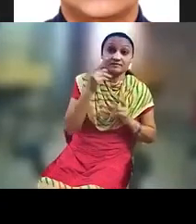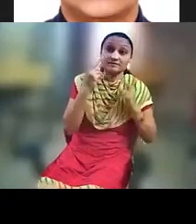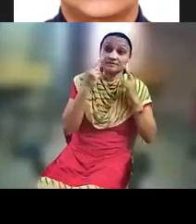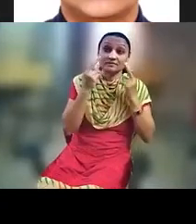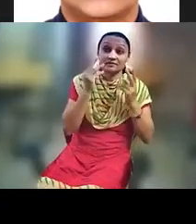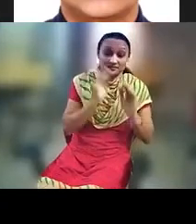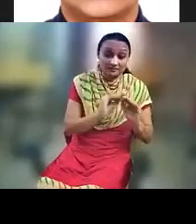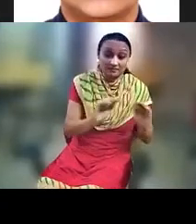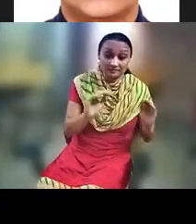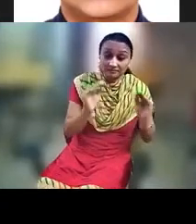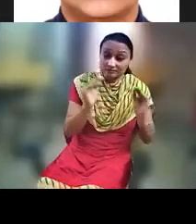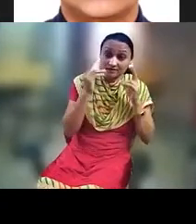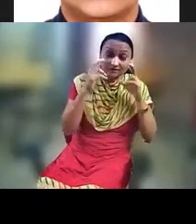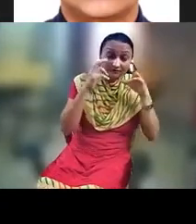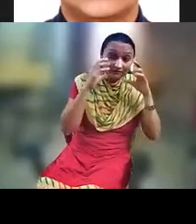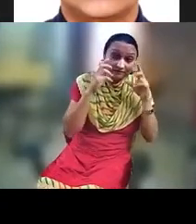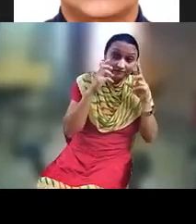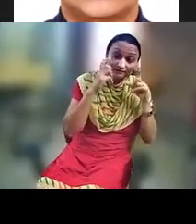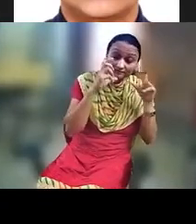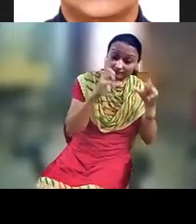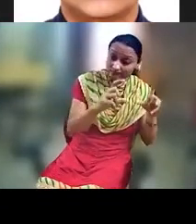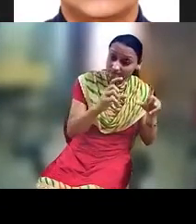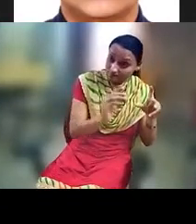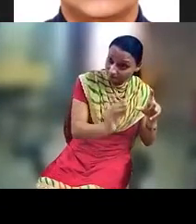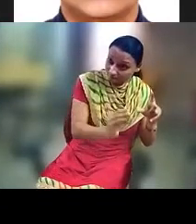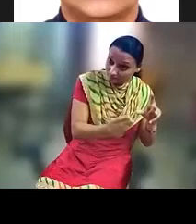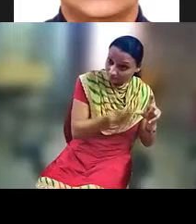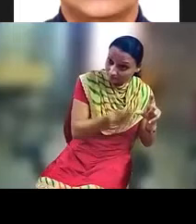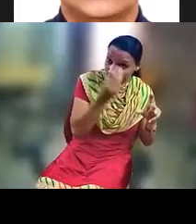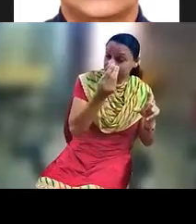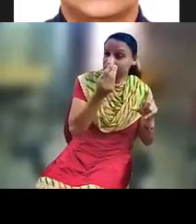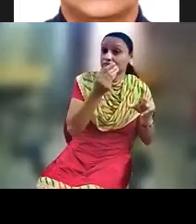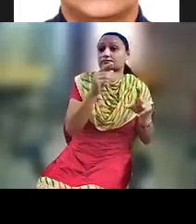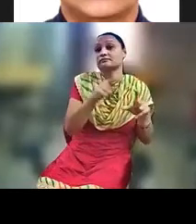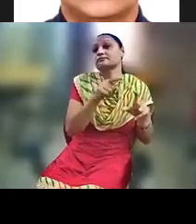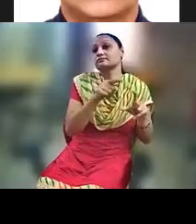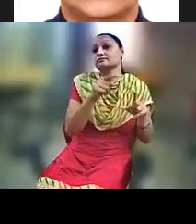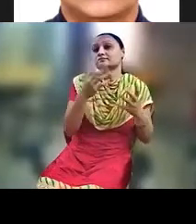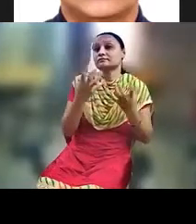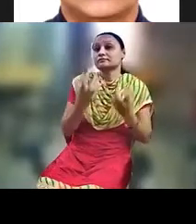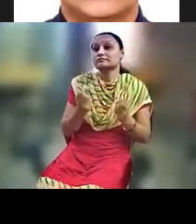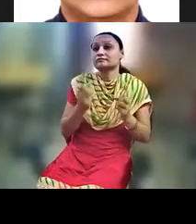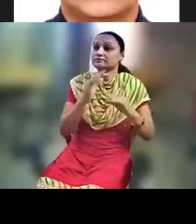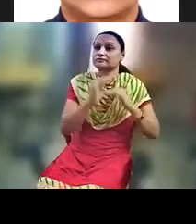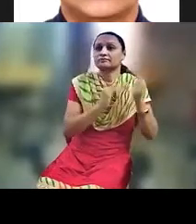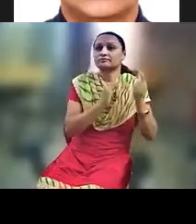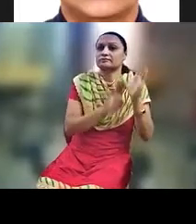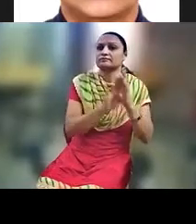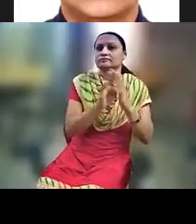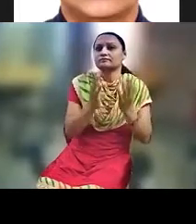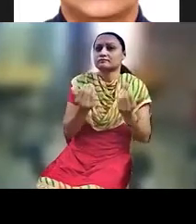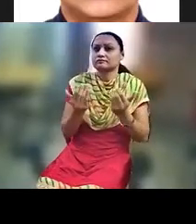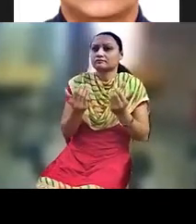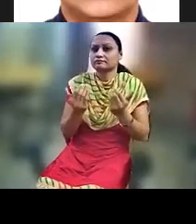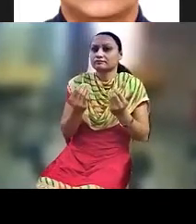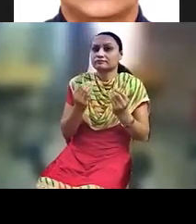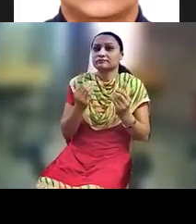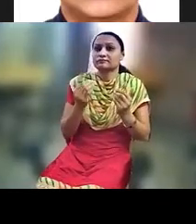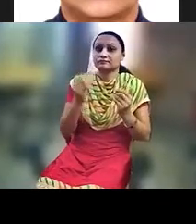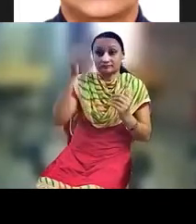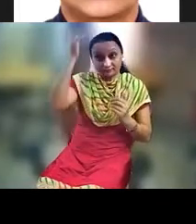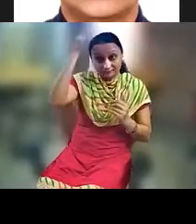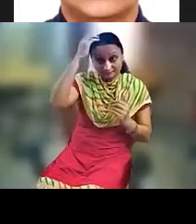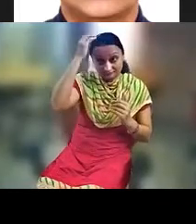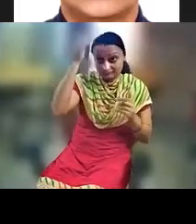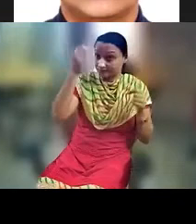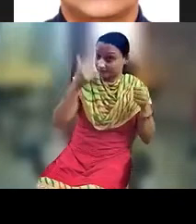उनको अभी और आगे बढ़ने की आवश्यकता है। अब हम देखते हैं कि वेलबीइंग के क्या क्या किस किस तरह की वेलबीइंग होती